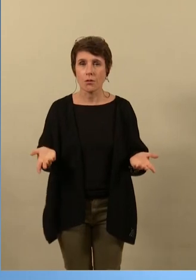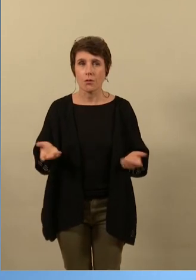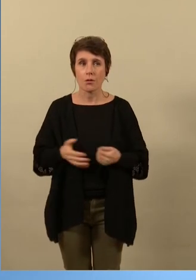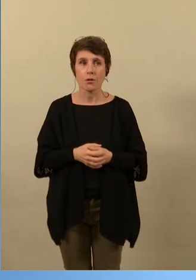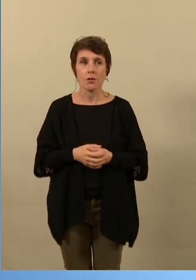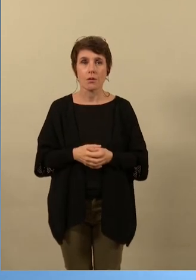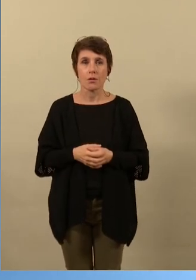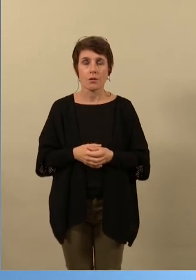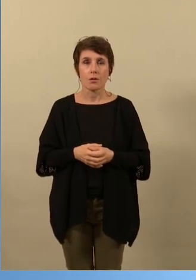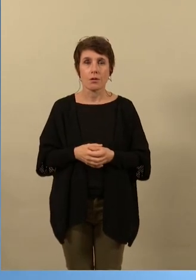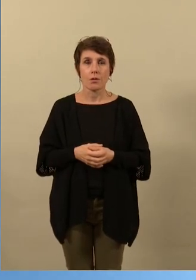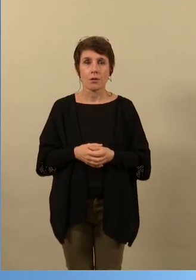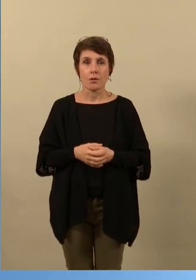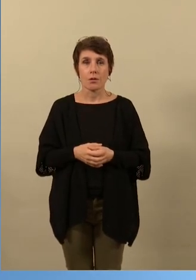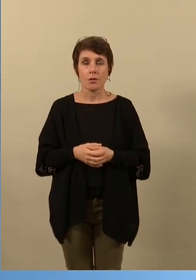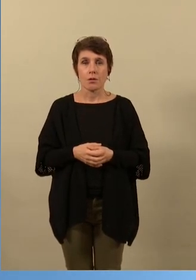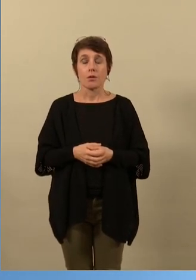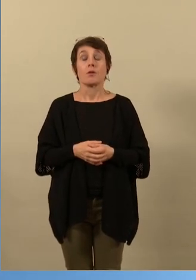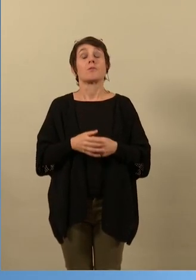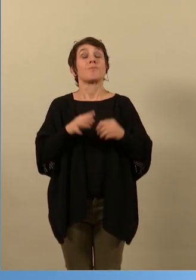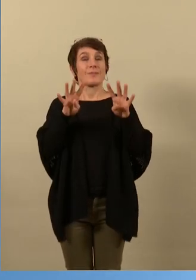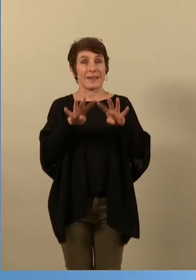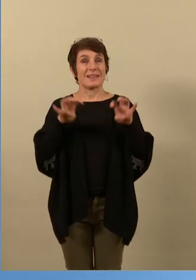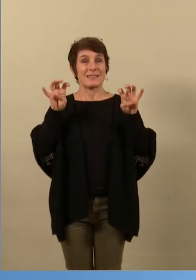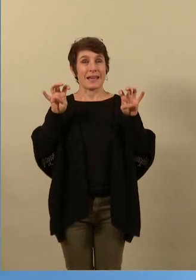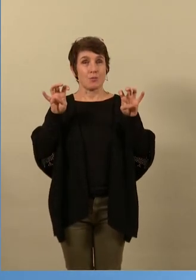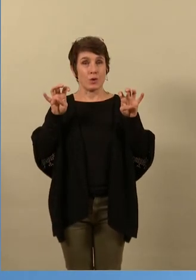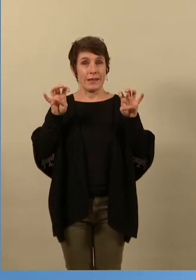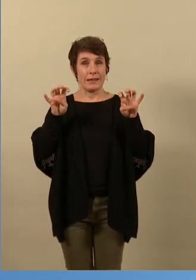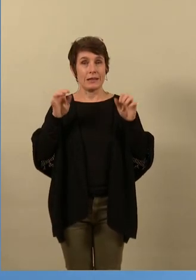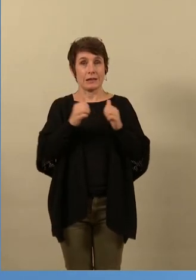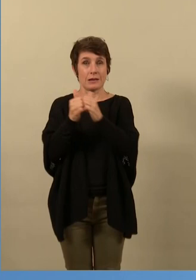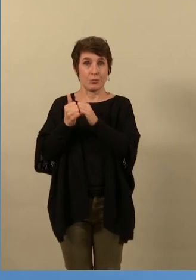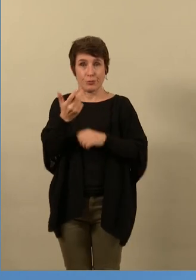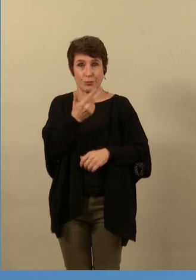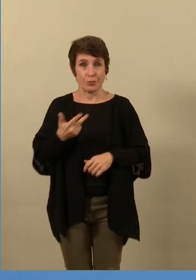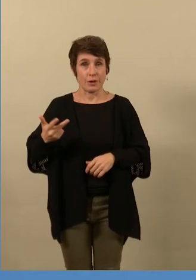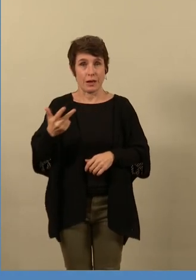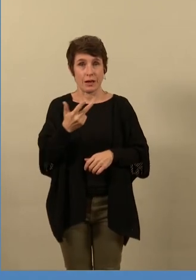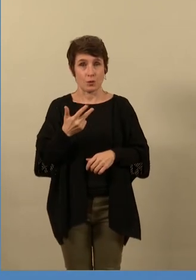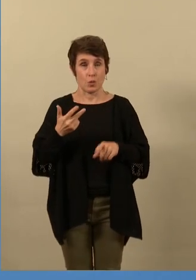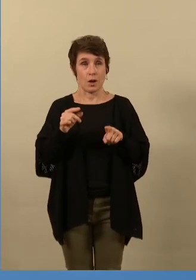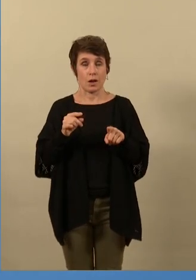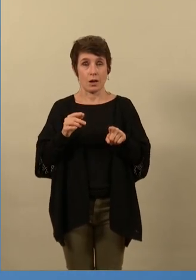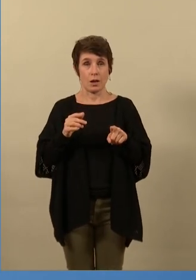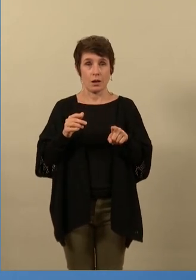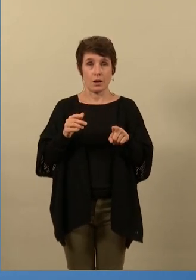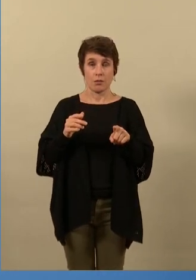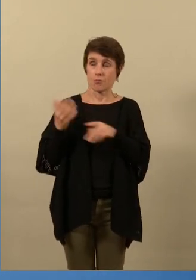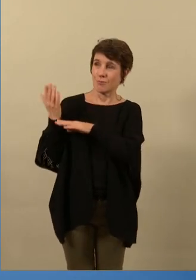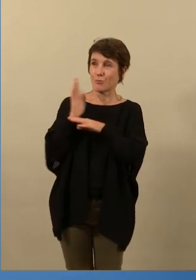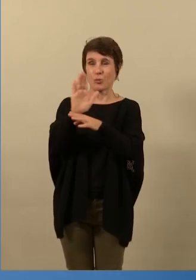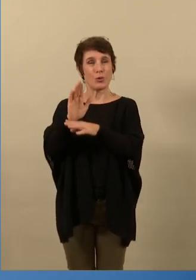et que dire donc de la pseudocérémonie tripartite sinon qu' est là que pour faire illusion et laisser croire